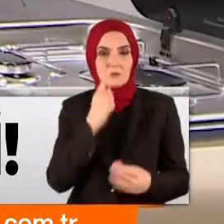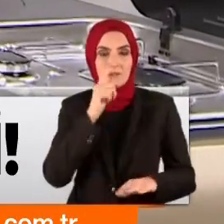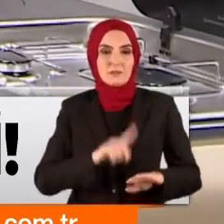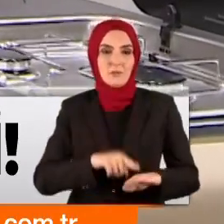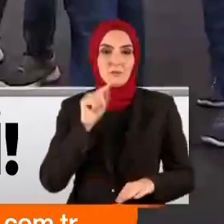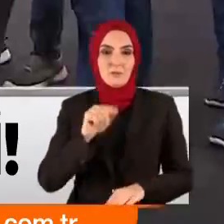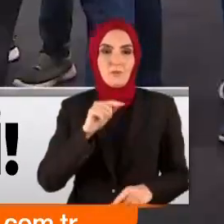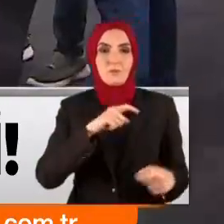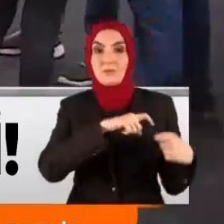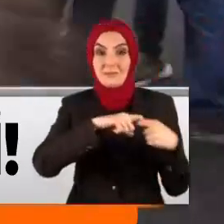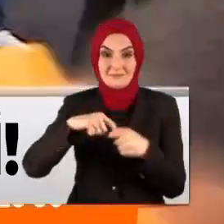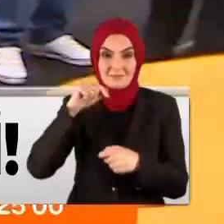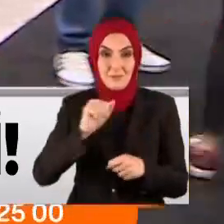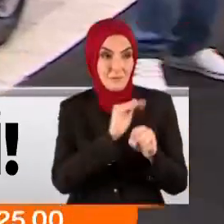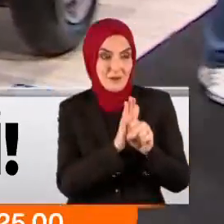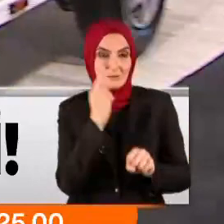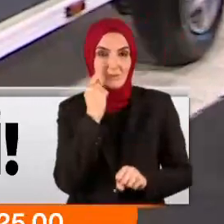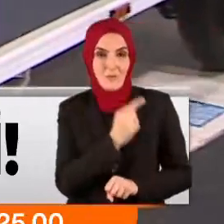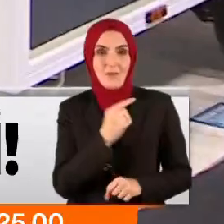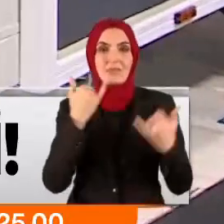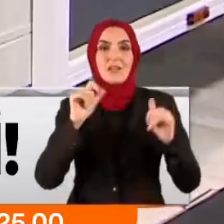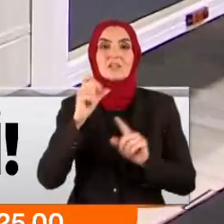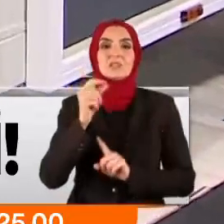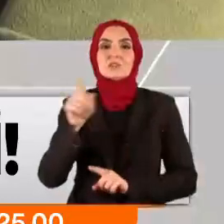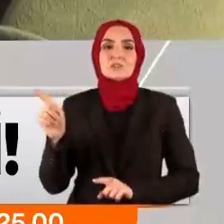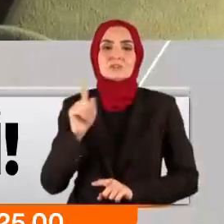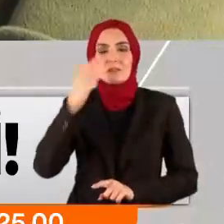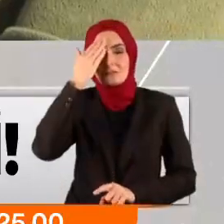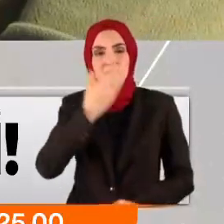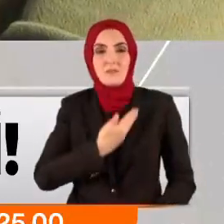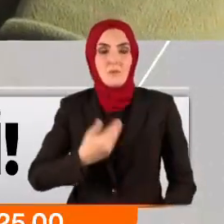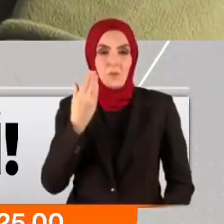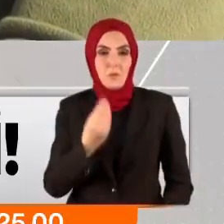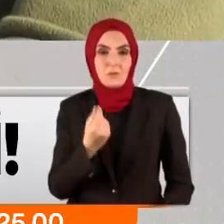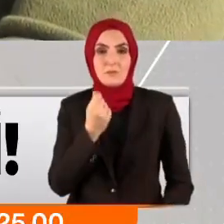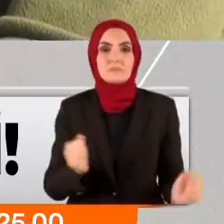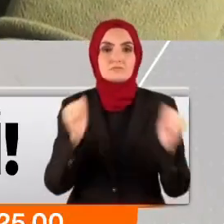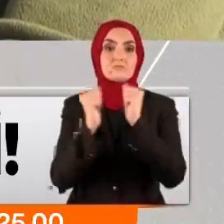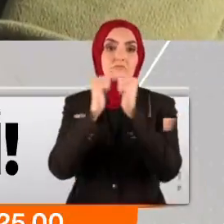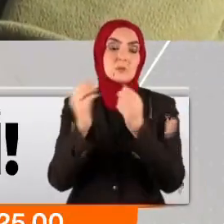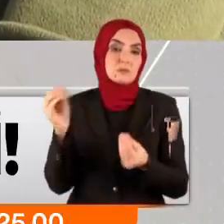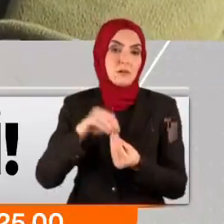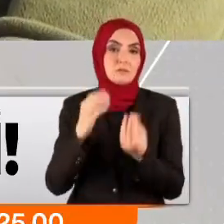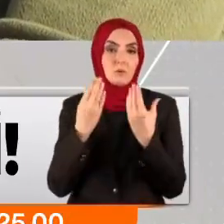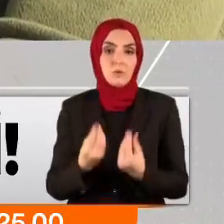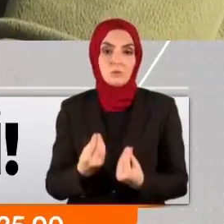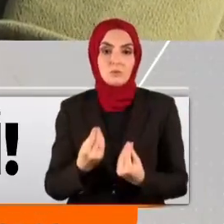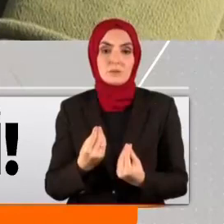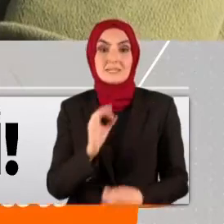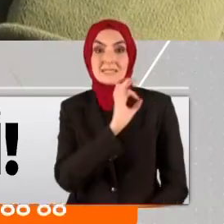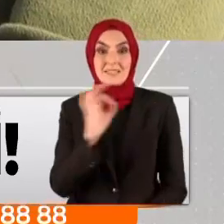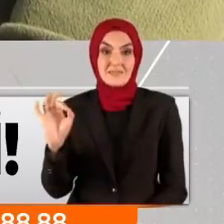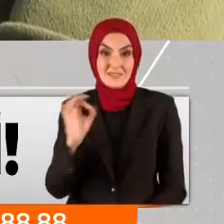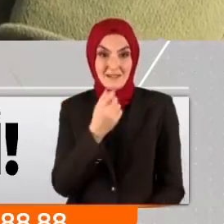gözdesi olmuştu. Yoğun talepten fiyatları katlanarak artmıştı. Sıfır arabada yaklaşık 1 milyon 300 bin